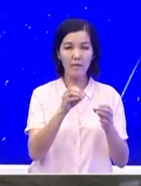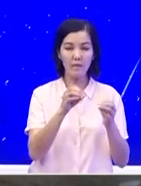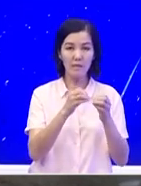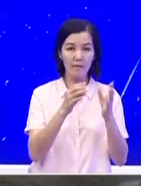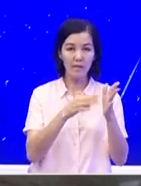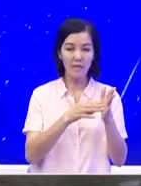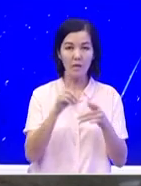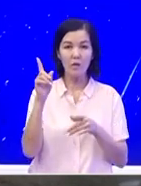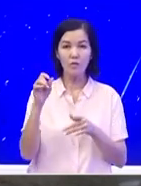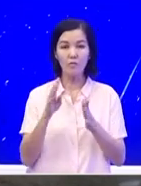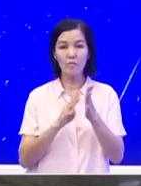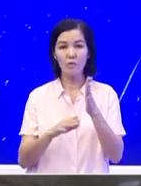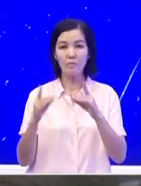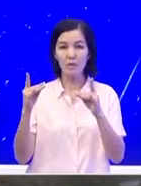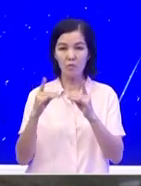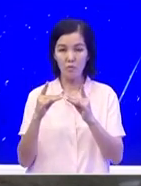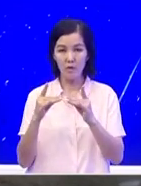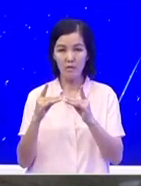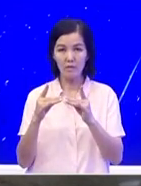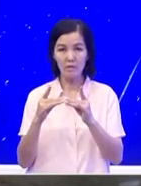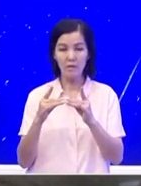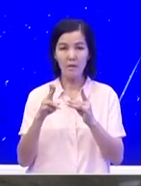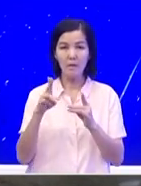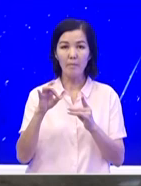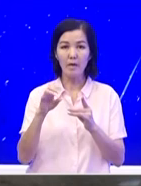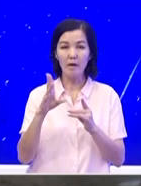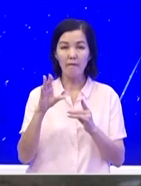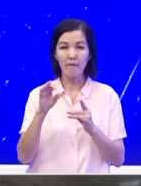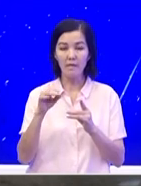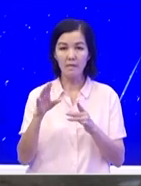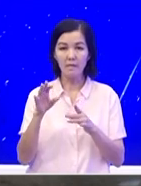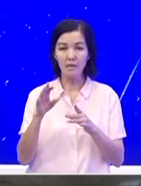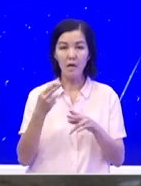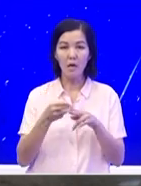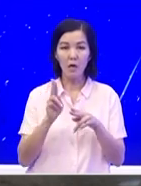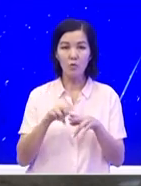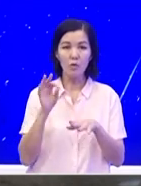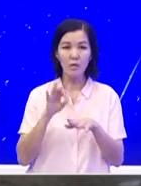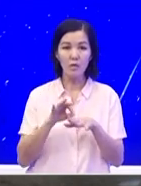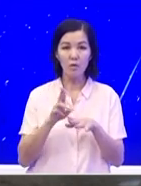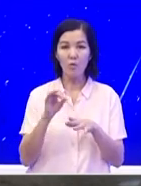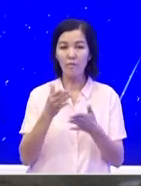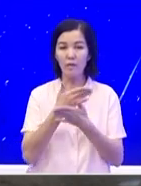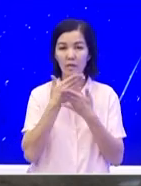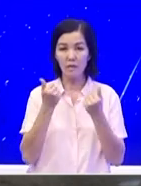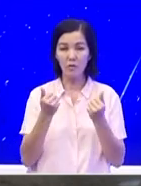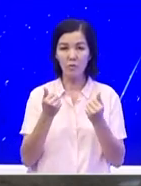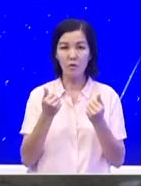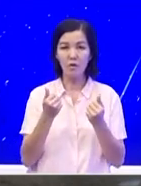и 180 коек провизорных для неподтвержденного COVID-инфекции. И в